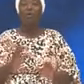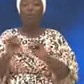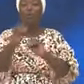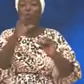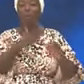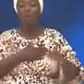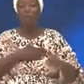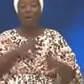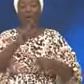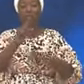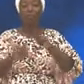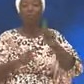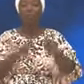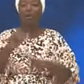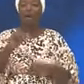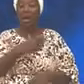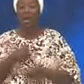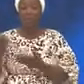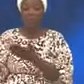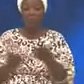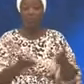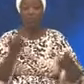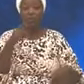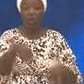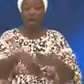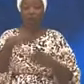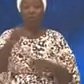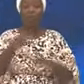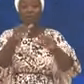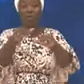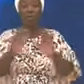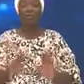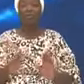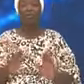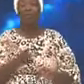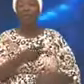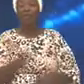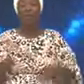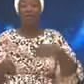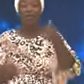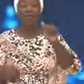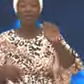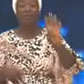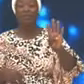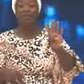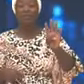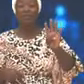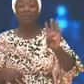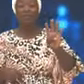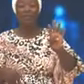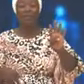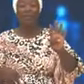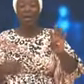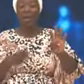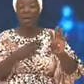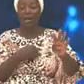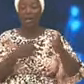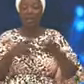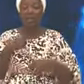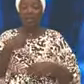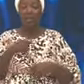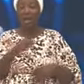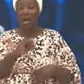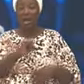vous c'est plus que au mon peuple le sait 14 je mettrai mon